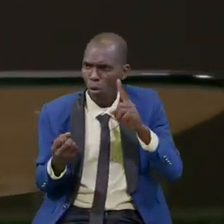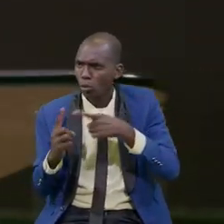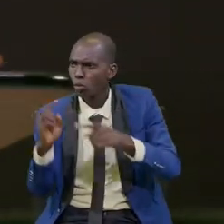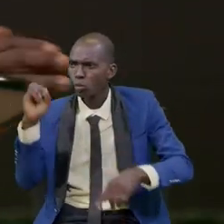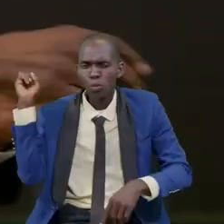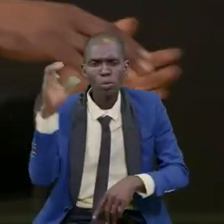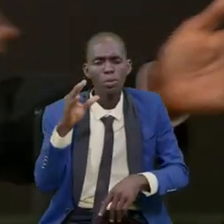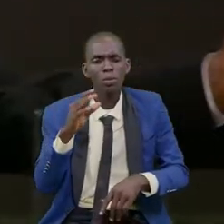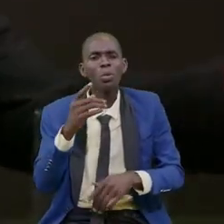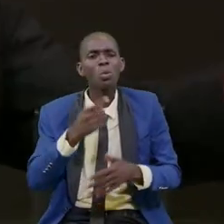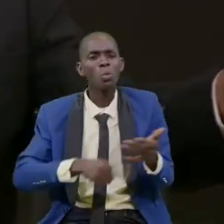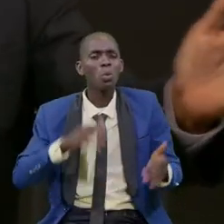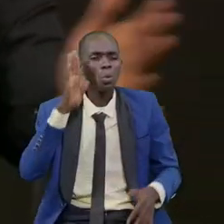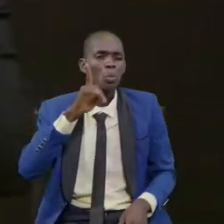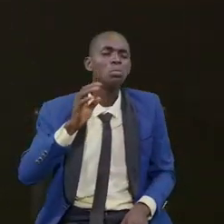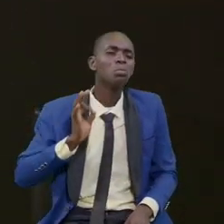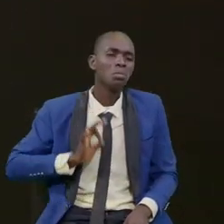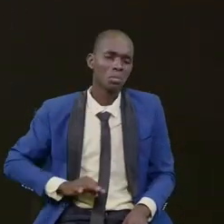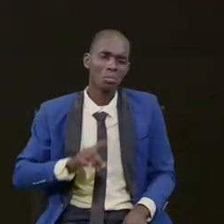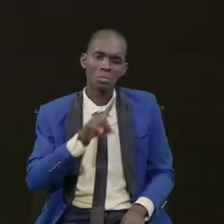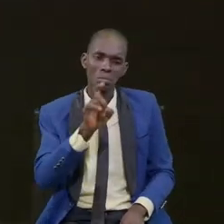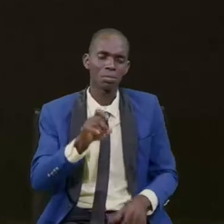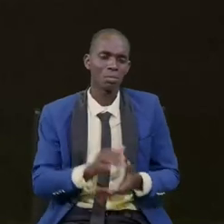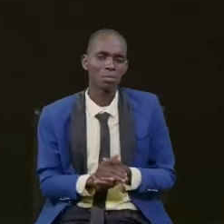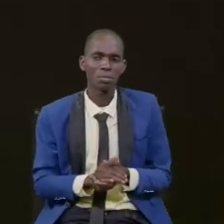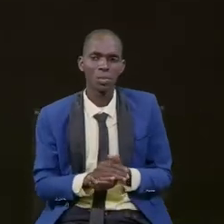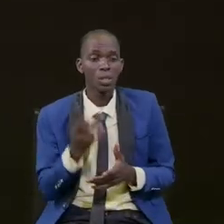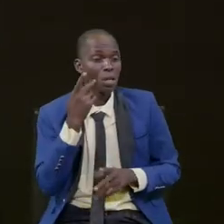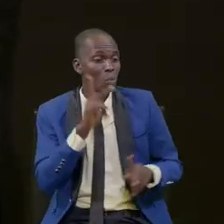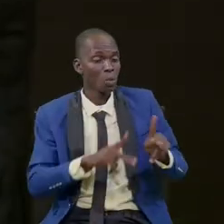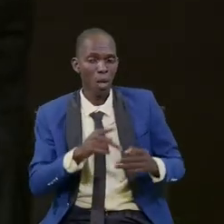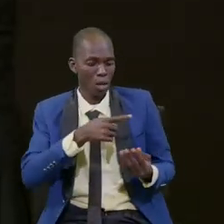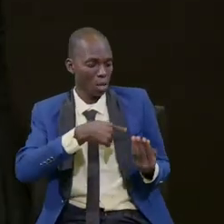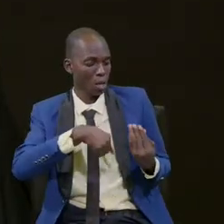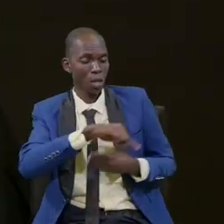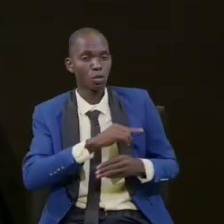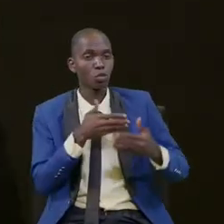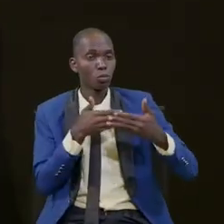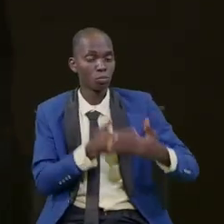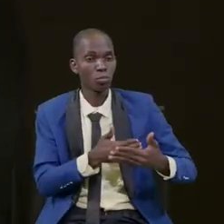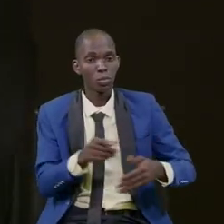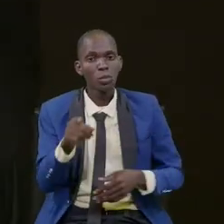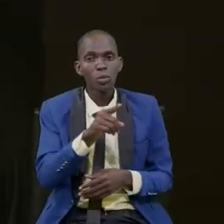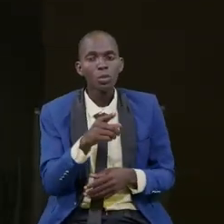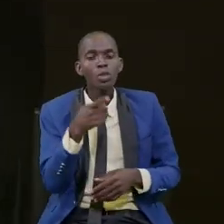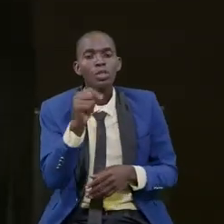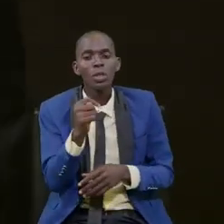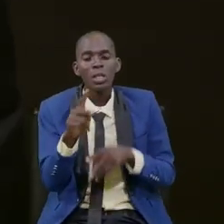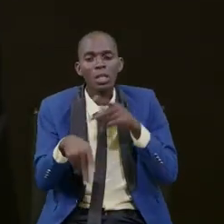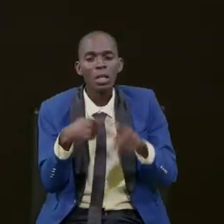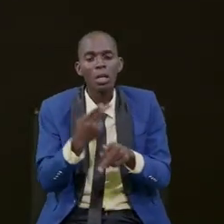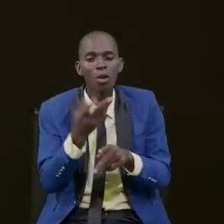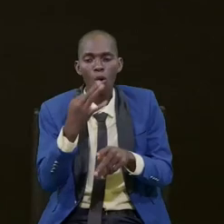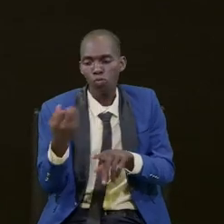Mais qu'est-ce que tu gagnes? Regardez tous les gens autour de vous. La pierre de la parole, des paroles que vous